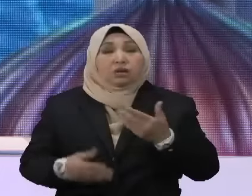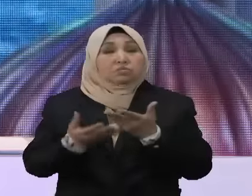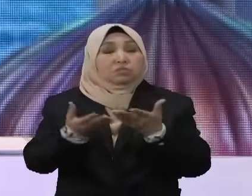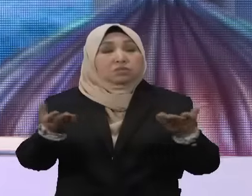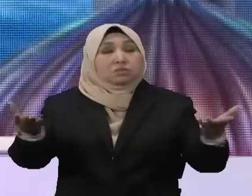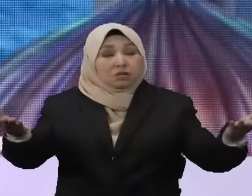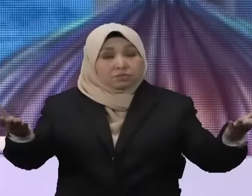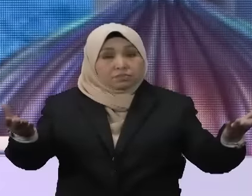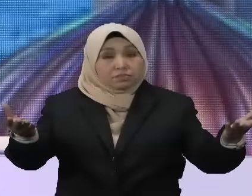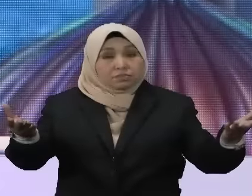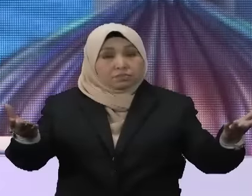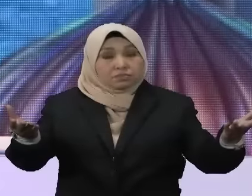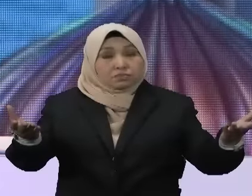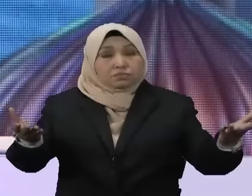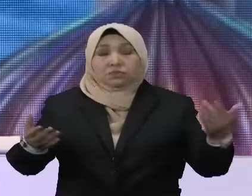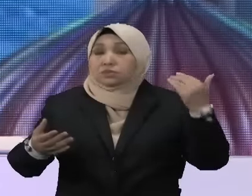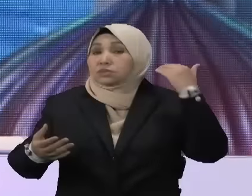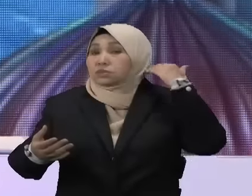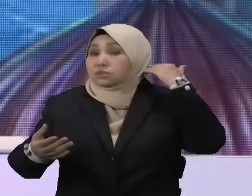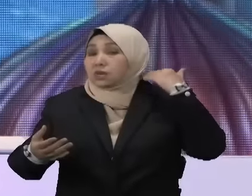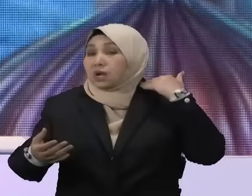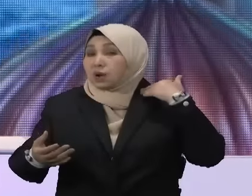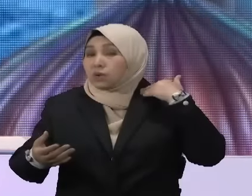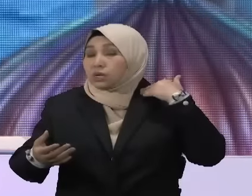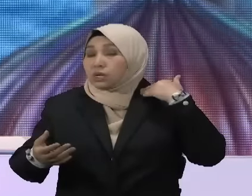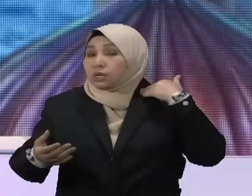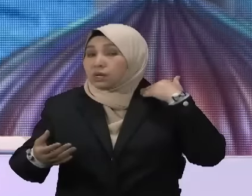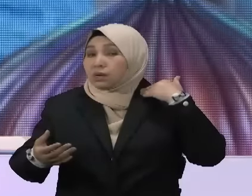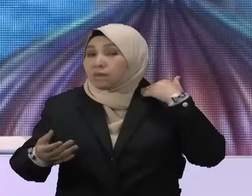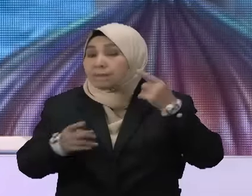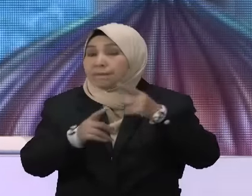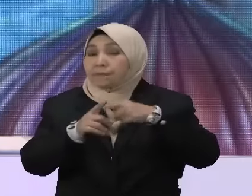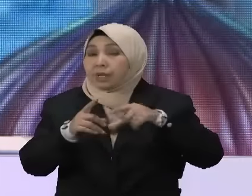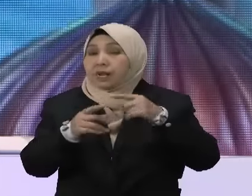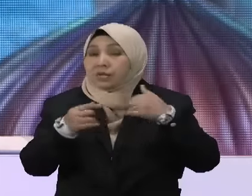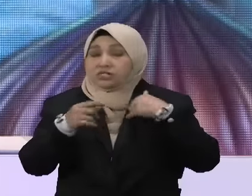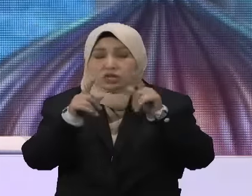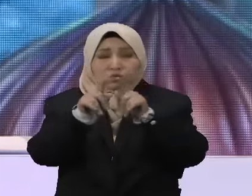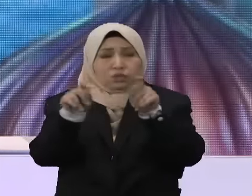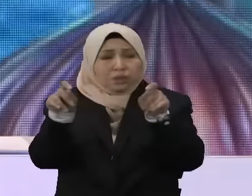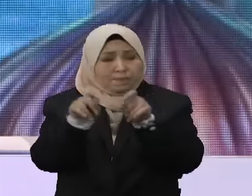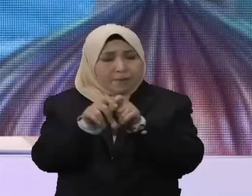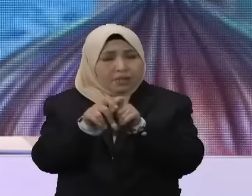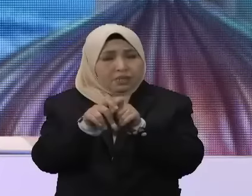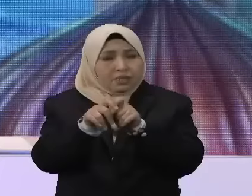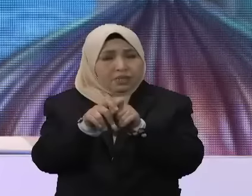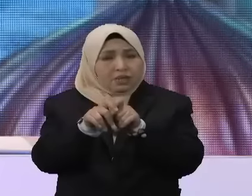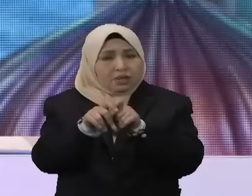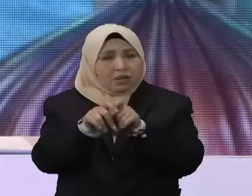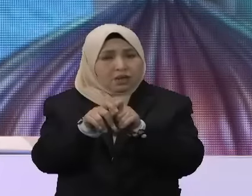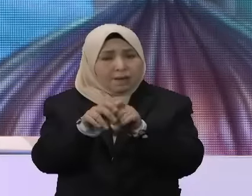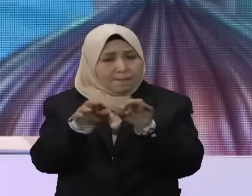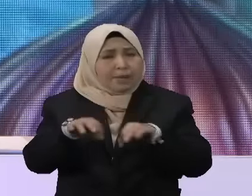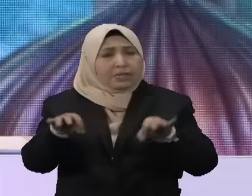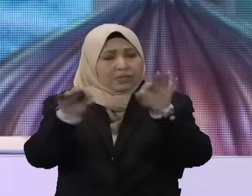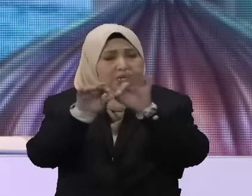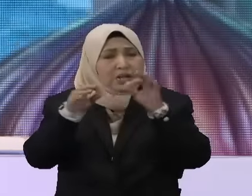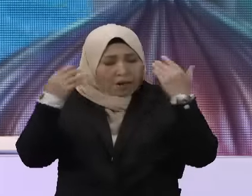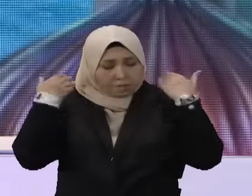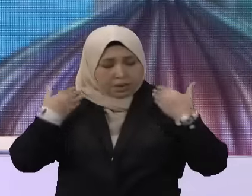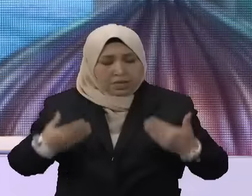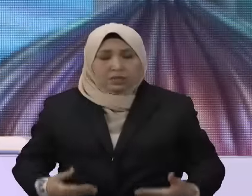mati sekalian. Tengkuk ni orang kata apa, bila dia ada satu tempat yang orang kata apa penting dalam tubuh badan kita.